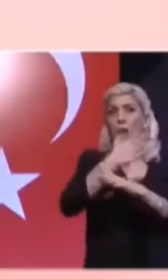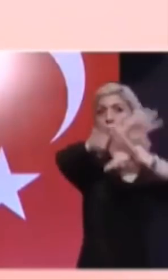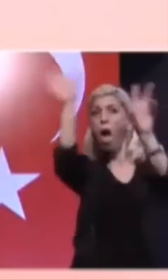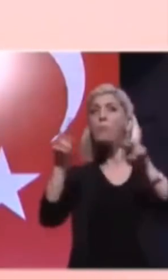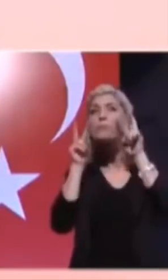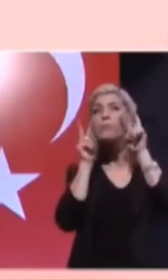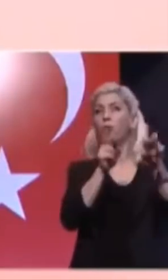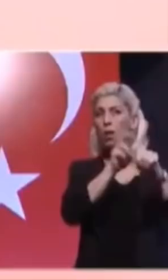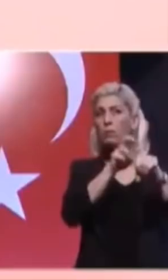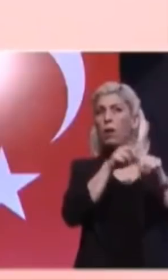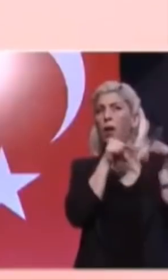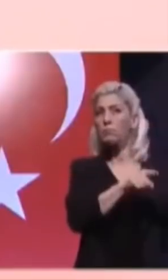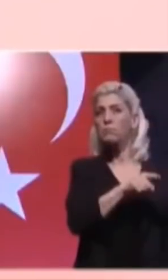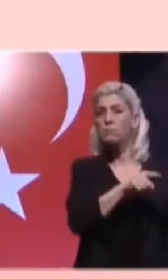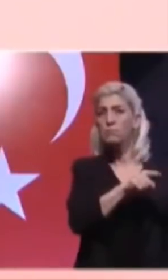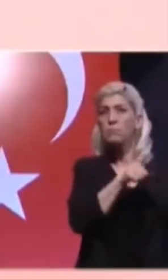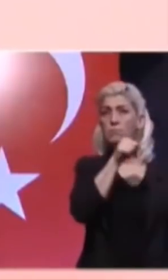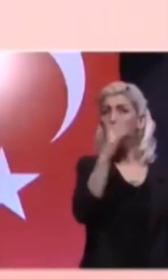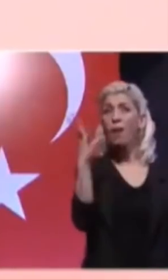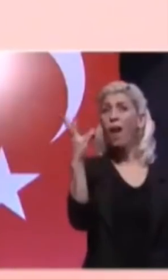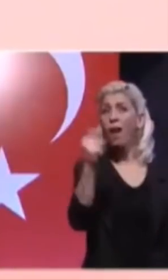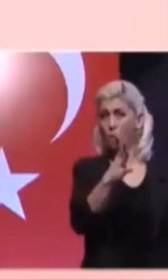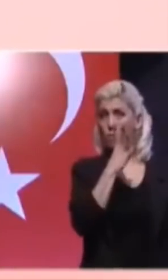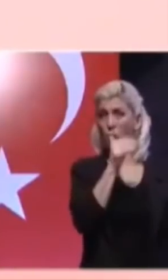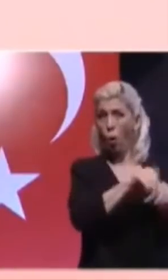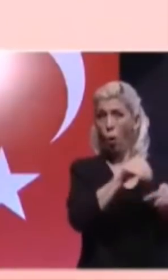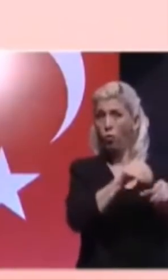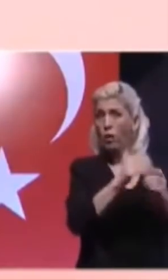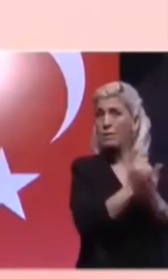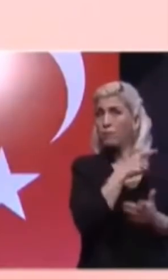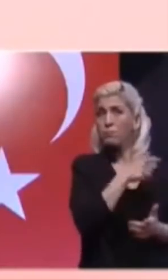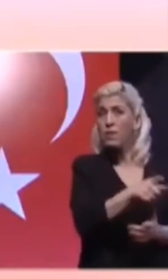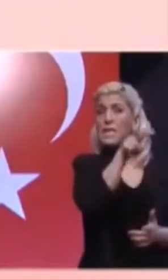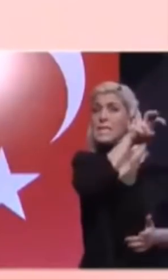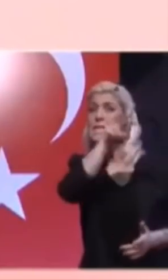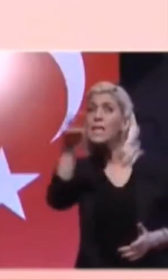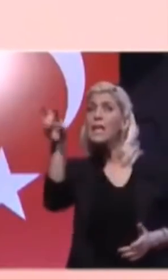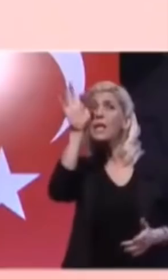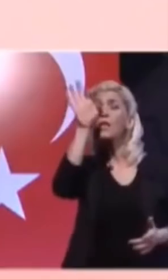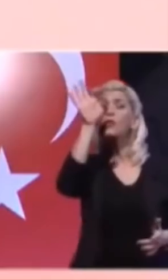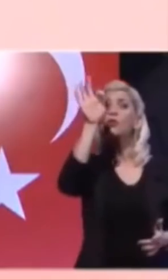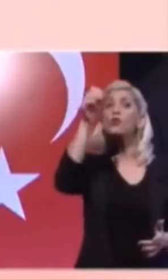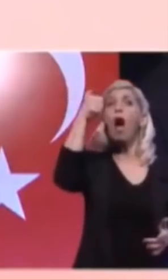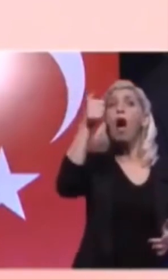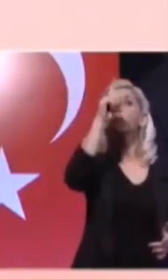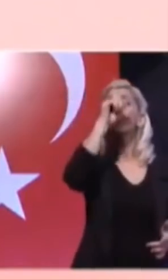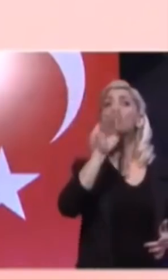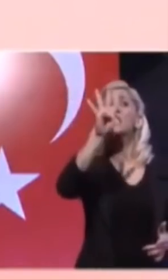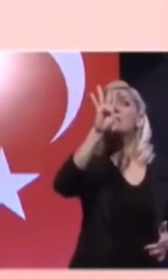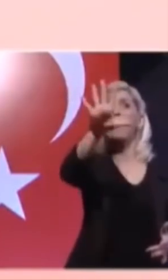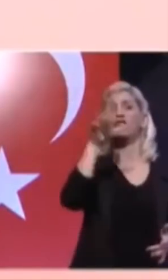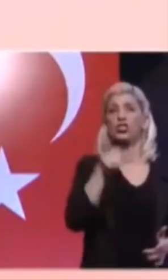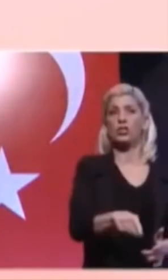Kaçtan 15 binden falan 50 misli daha fazla bir fark